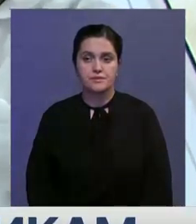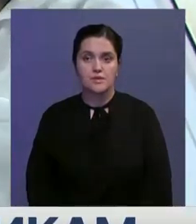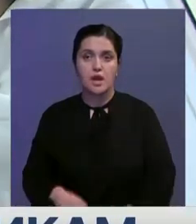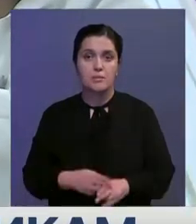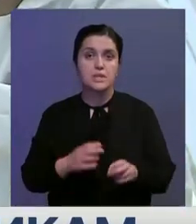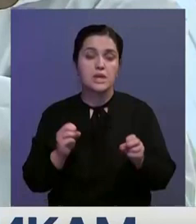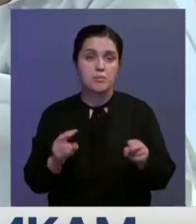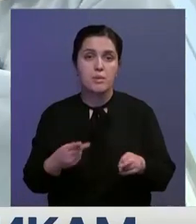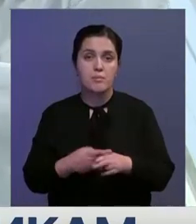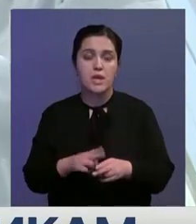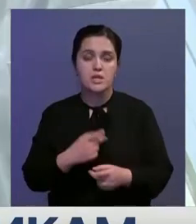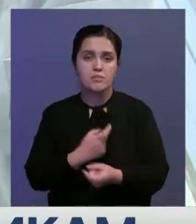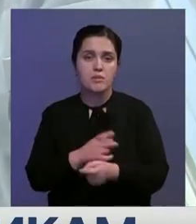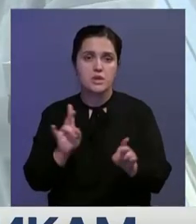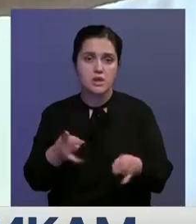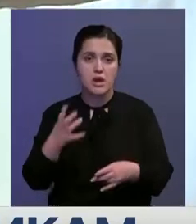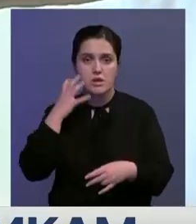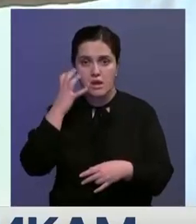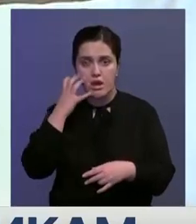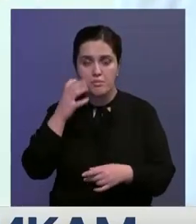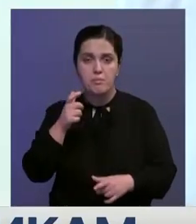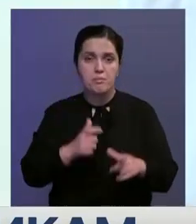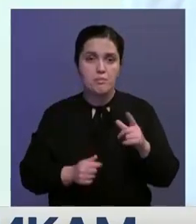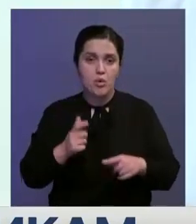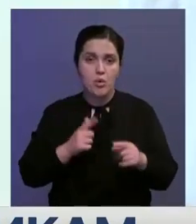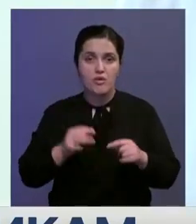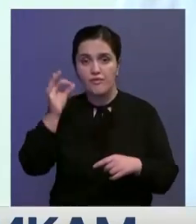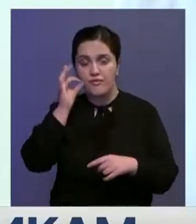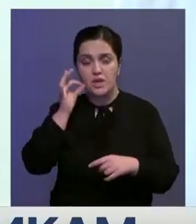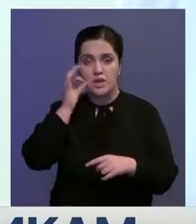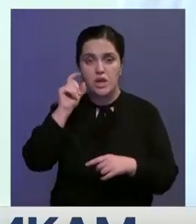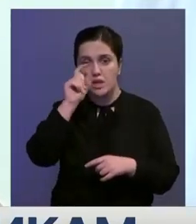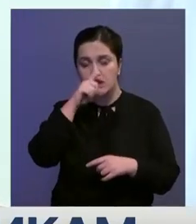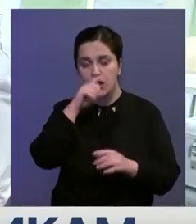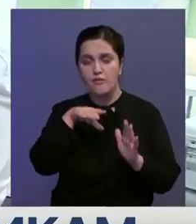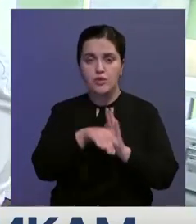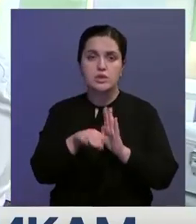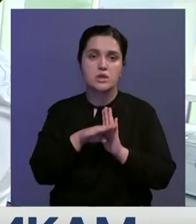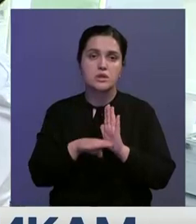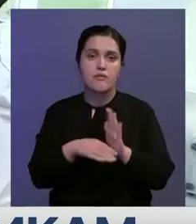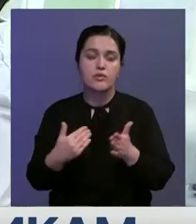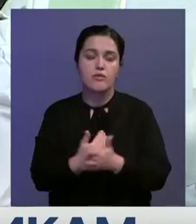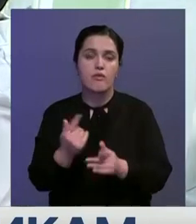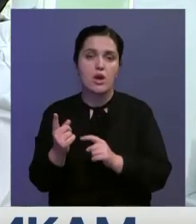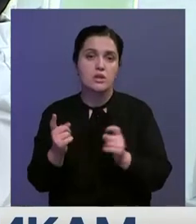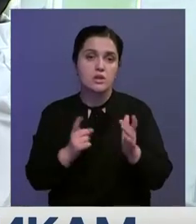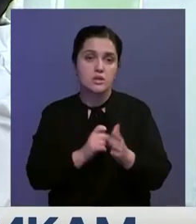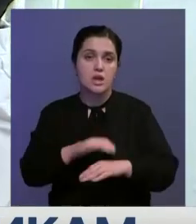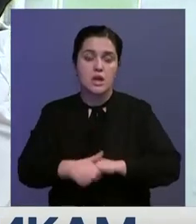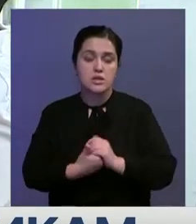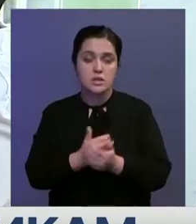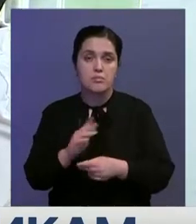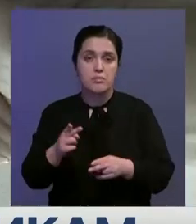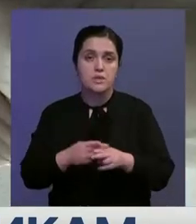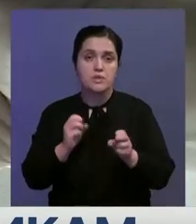Безопасная альтернатива спирту – яблочная, молочная и даже винная кислота – входит в состав нового антисептика. Такой продукт безопасен